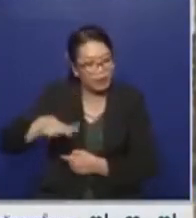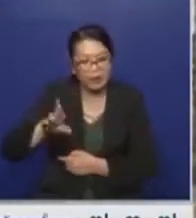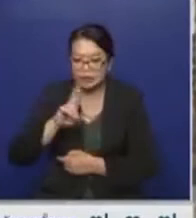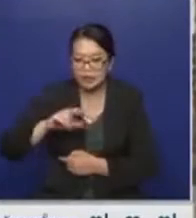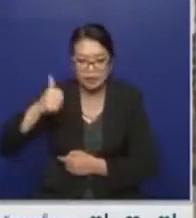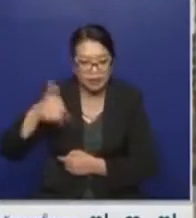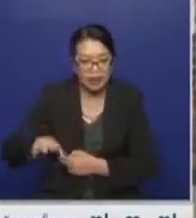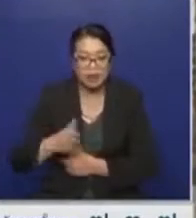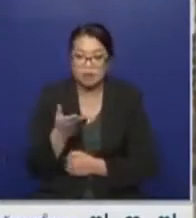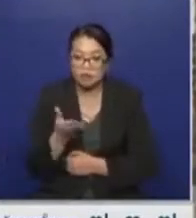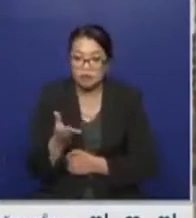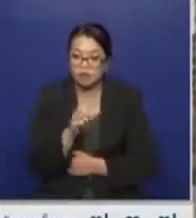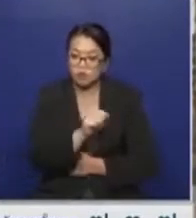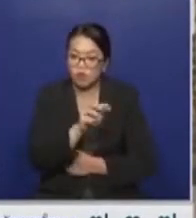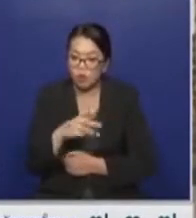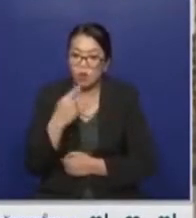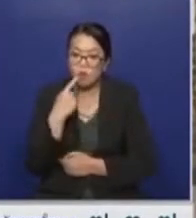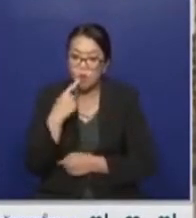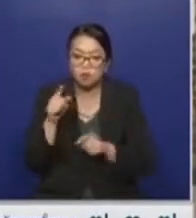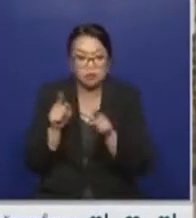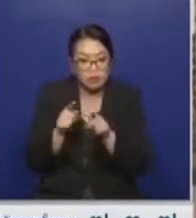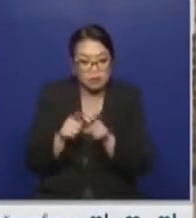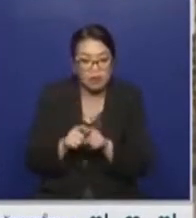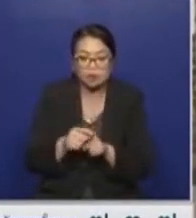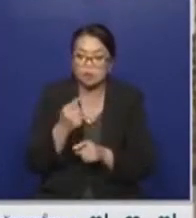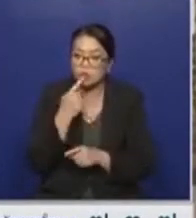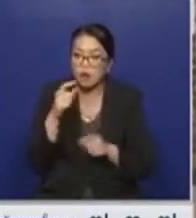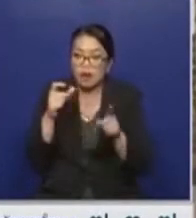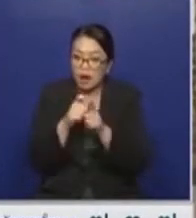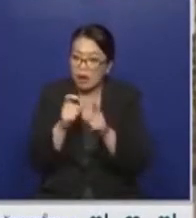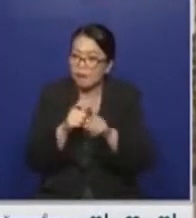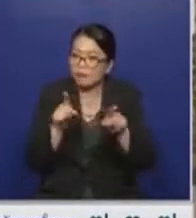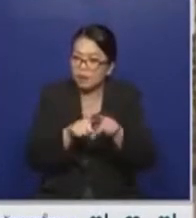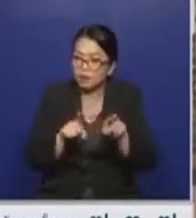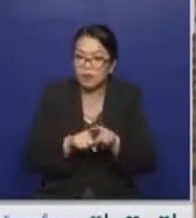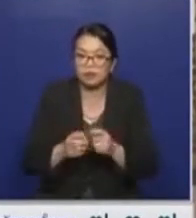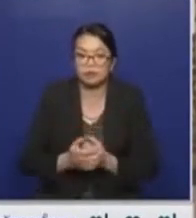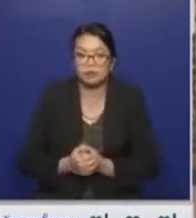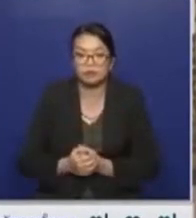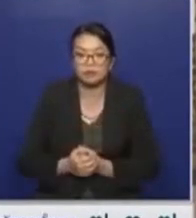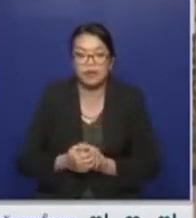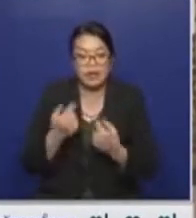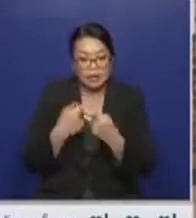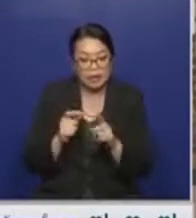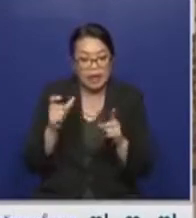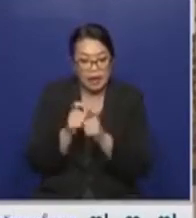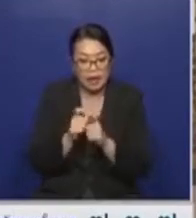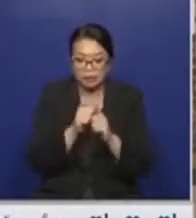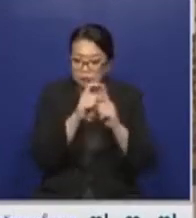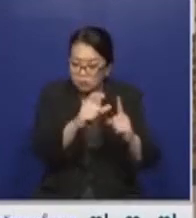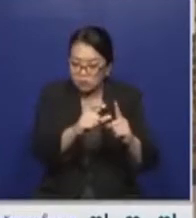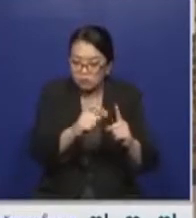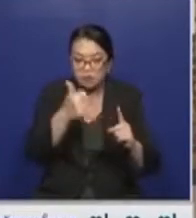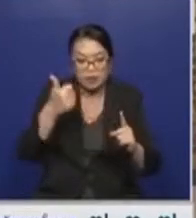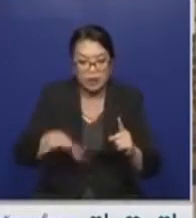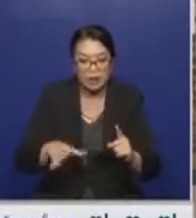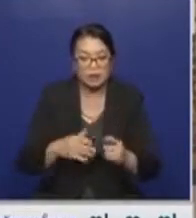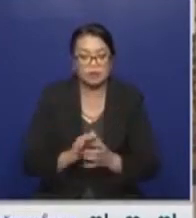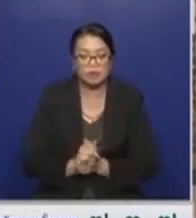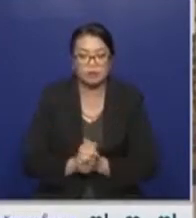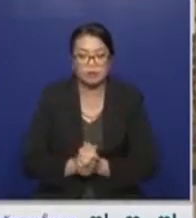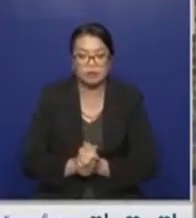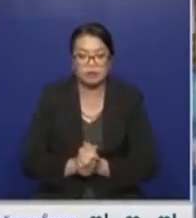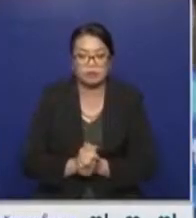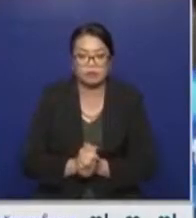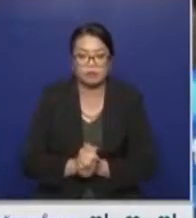มื่อกี้เห็นท่านสวได้ก็พูดถึงประเด็นนี้เหมือนกันนะคะดิฉันคิดว่าน่าจะพูดได้ค่ะ ถ้าเราพูดในภาพรวมไม่เป็นไรครับเ